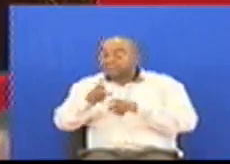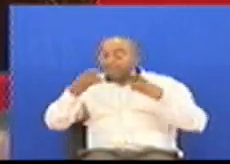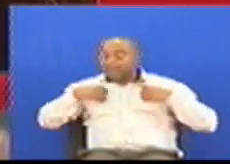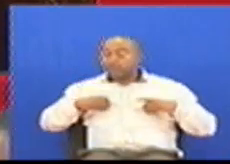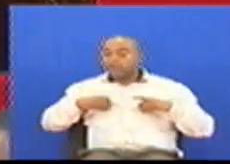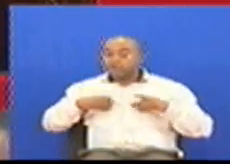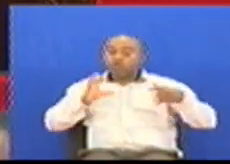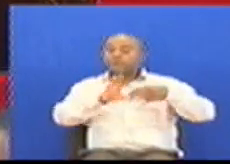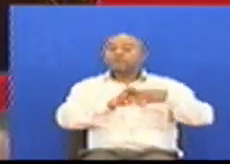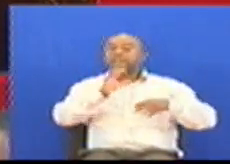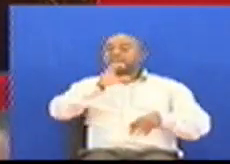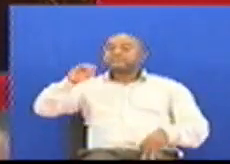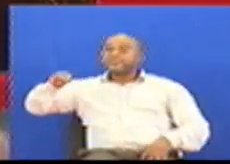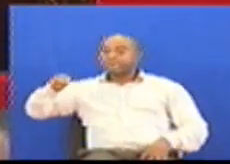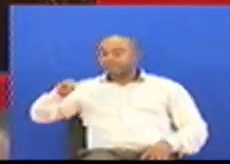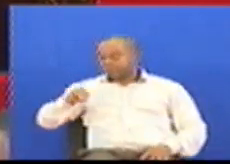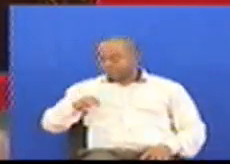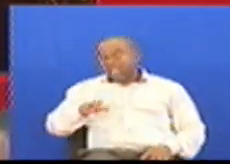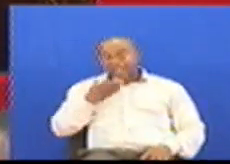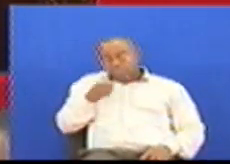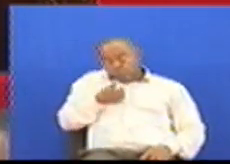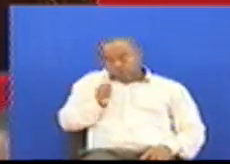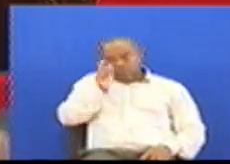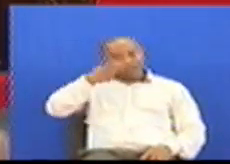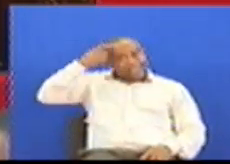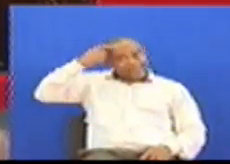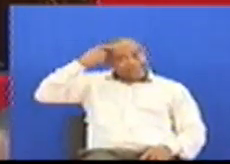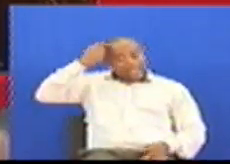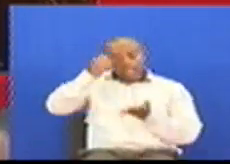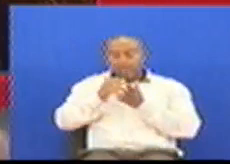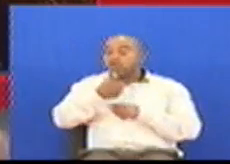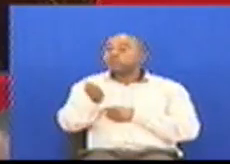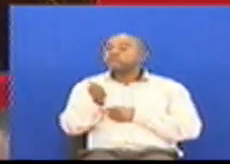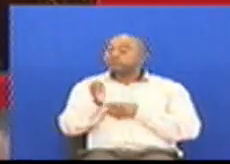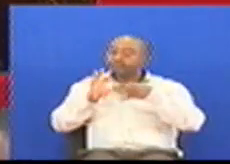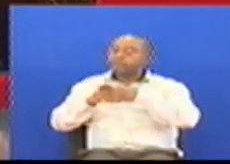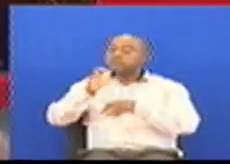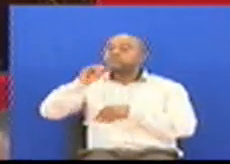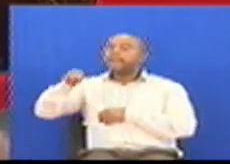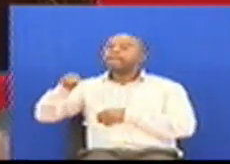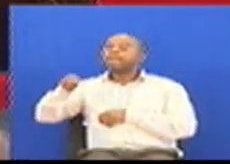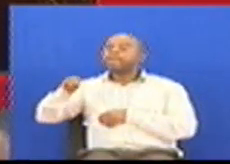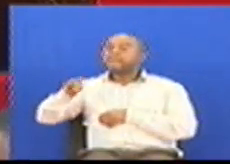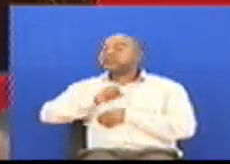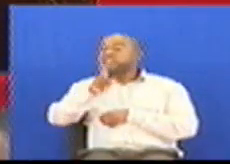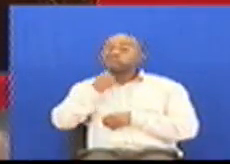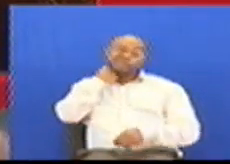nafikiri aachwe mtu mwenyewe kwa akili yake, kwa sababu zake arudi, lakini sio kwa kuwahadaa. Lakini jambo jingine la mwisho,